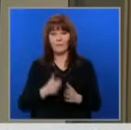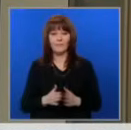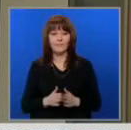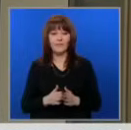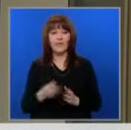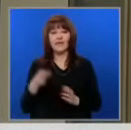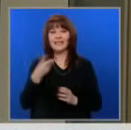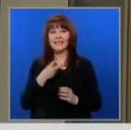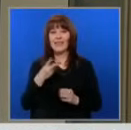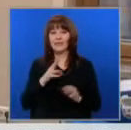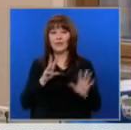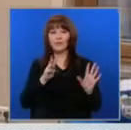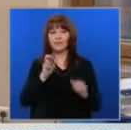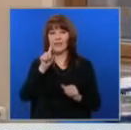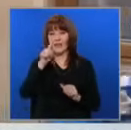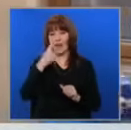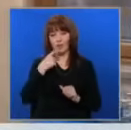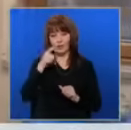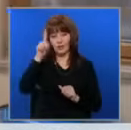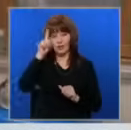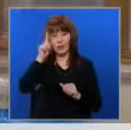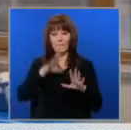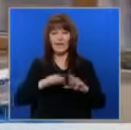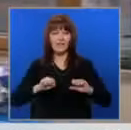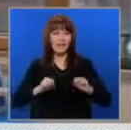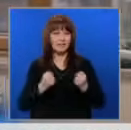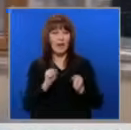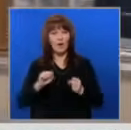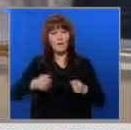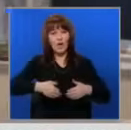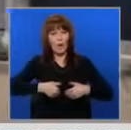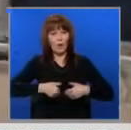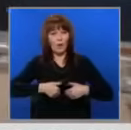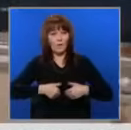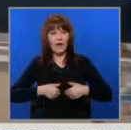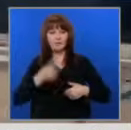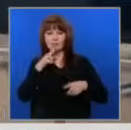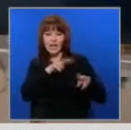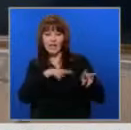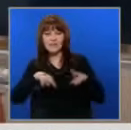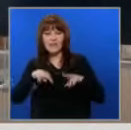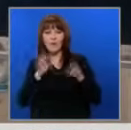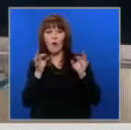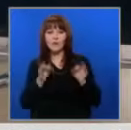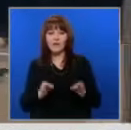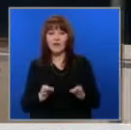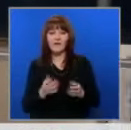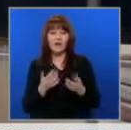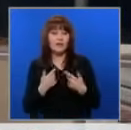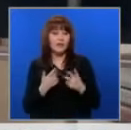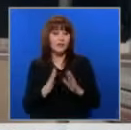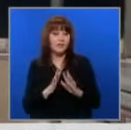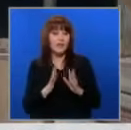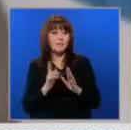В сряда 81-годишна жена е приета по спешност с болки в корема. След образно изследване се установява